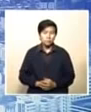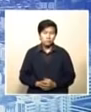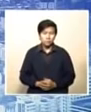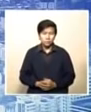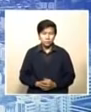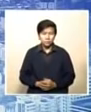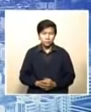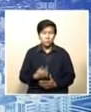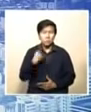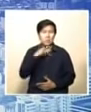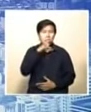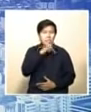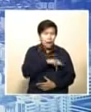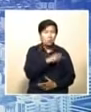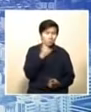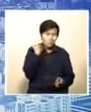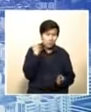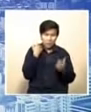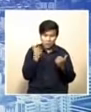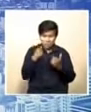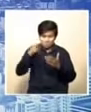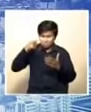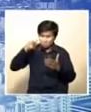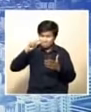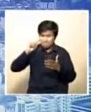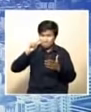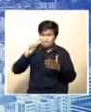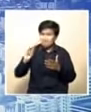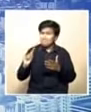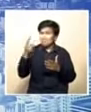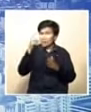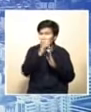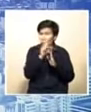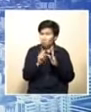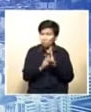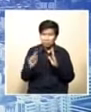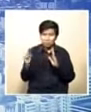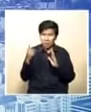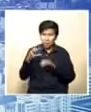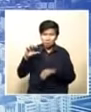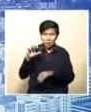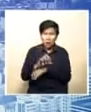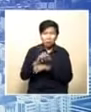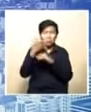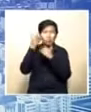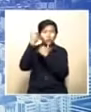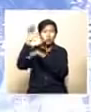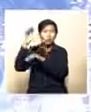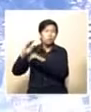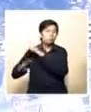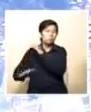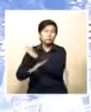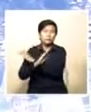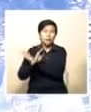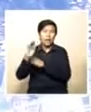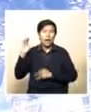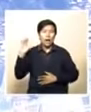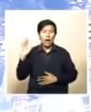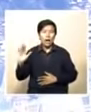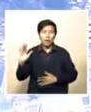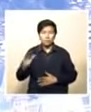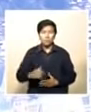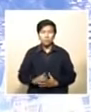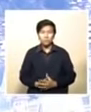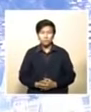งแล้วก็ขอร้องว่าเราห้ามพ่อค้ากักตุนไว้จำหน่ายฉันใด